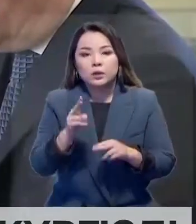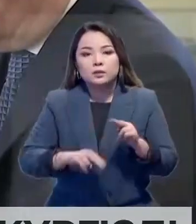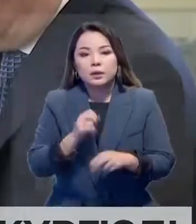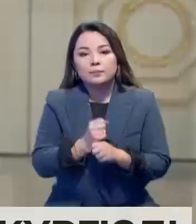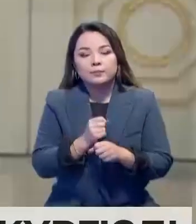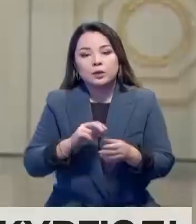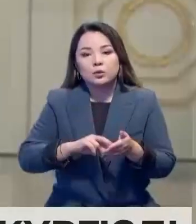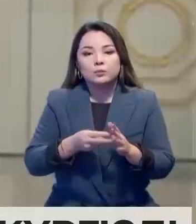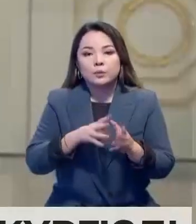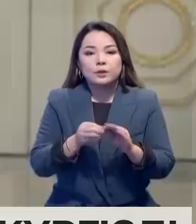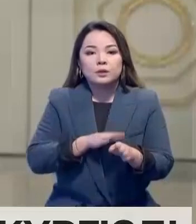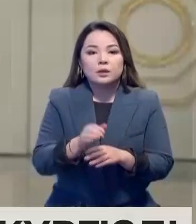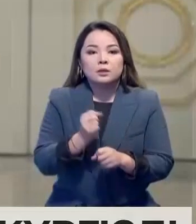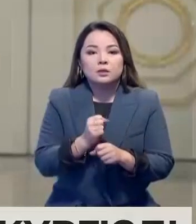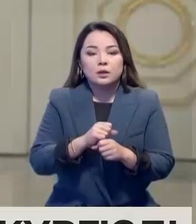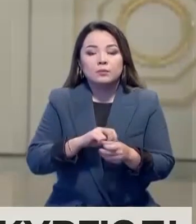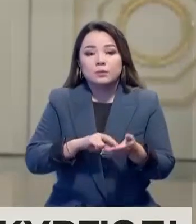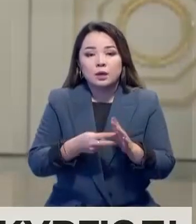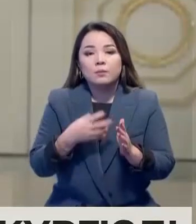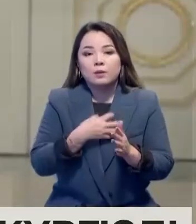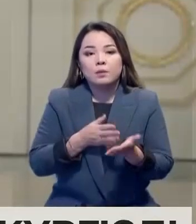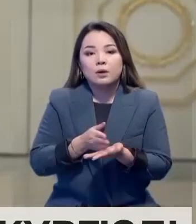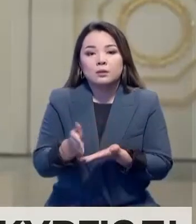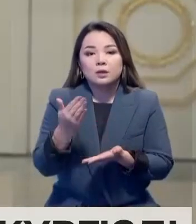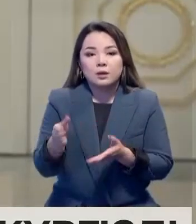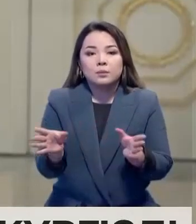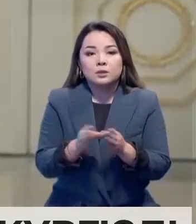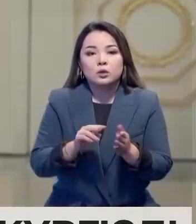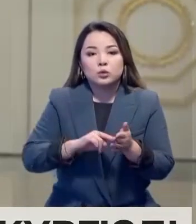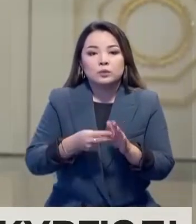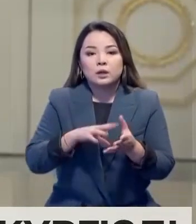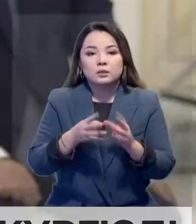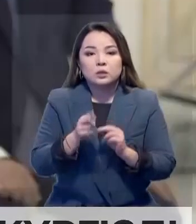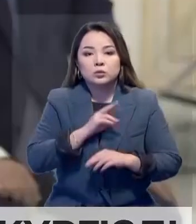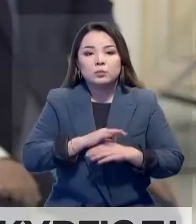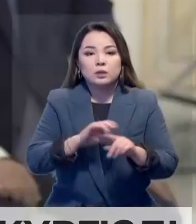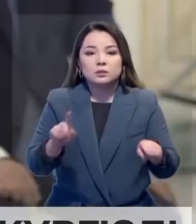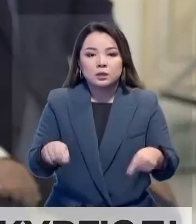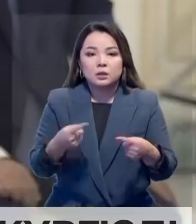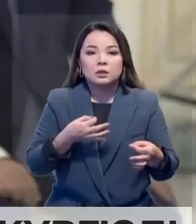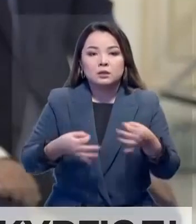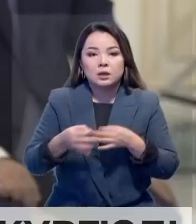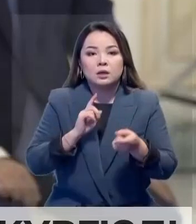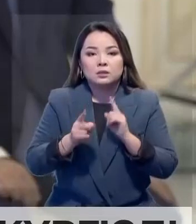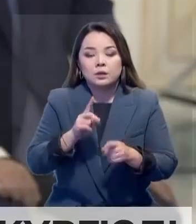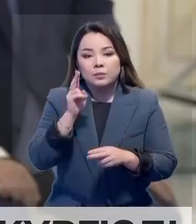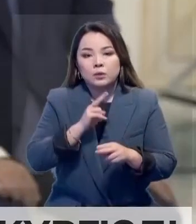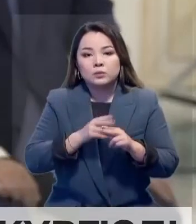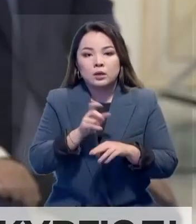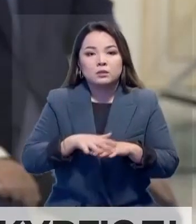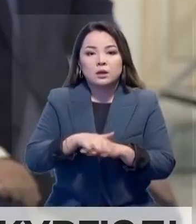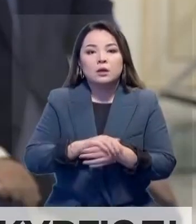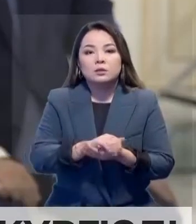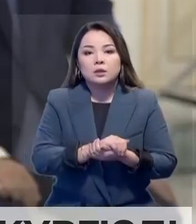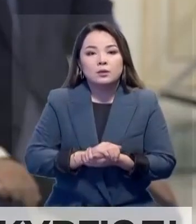салаларындағы жобаларды жүзеге асыру сияқты маңызды бағыттарда бірлескен жұмыстарды жандандыру жайын талқылады. Бауырлас халықтар